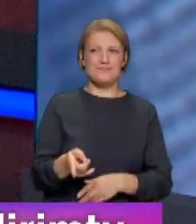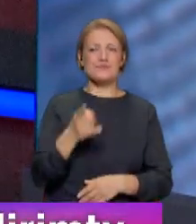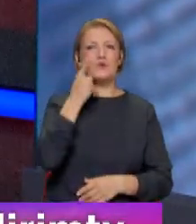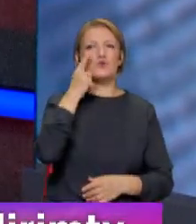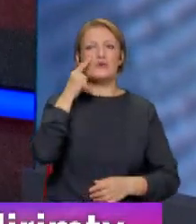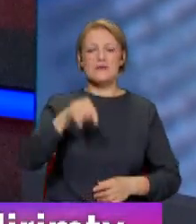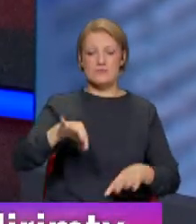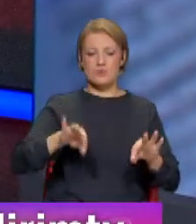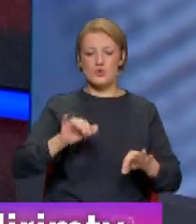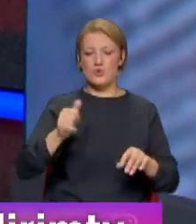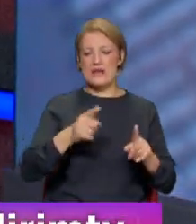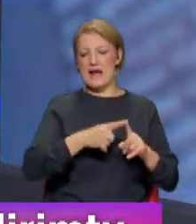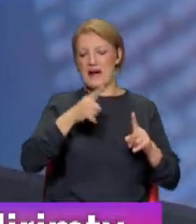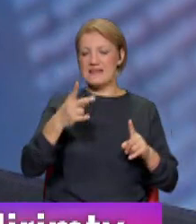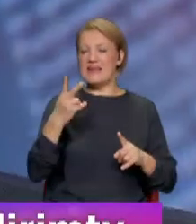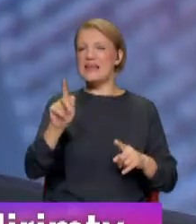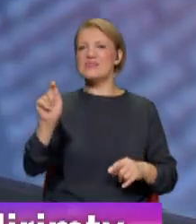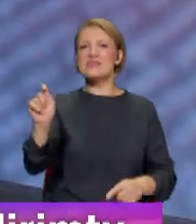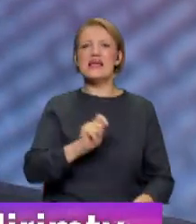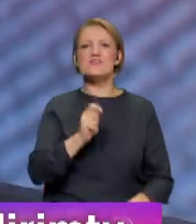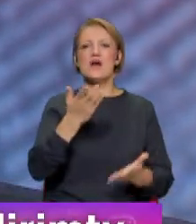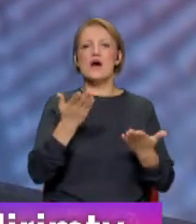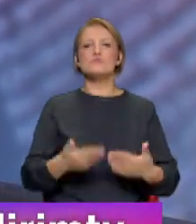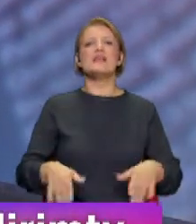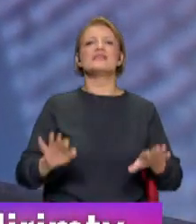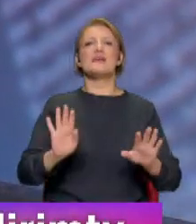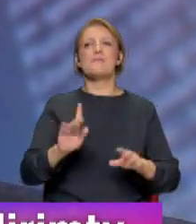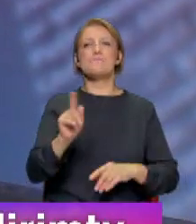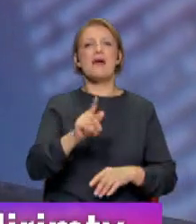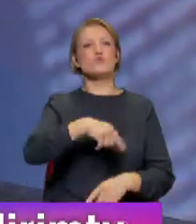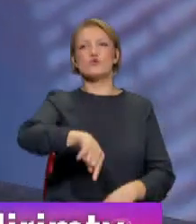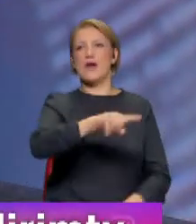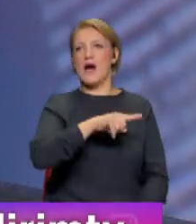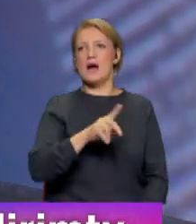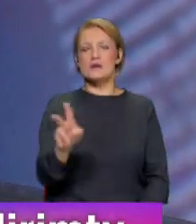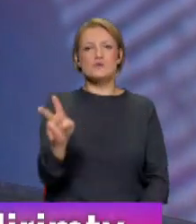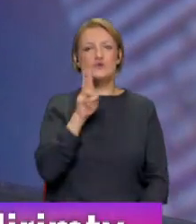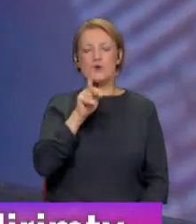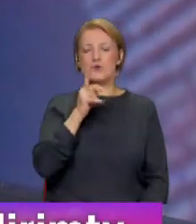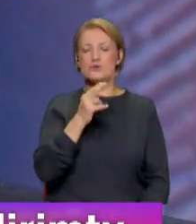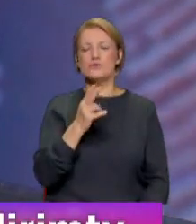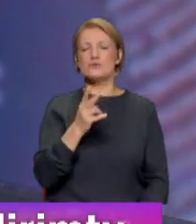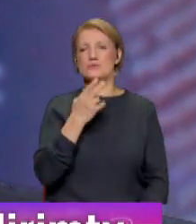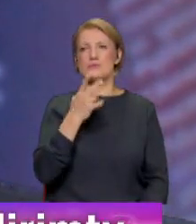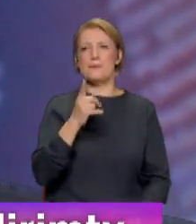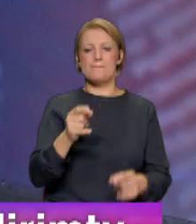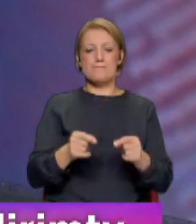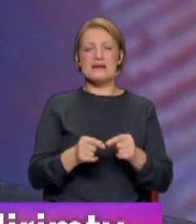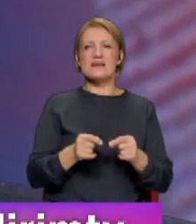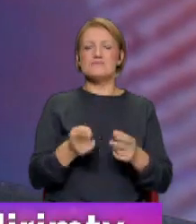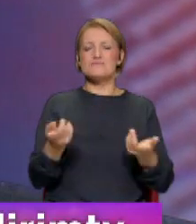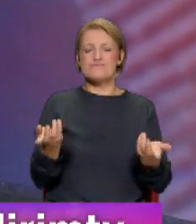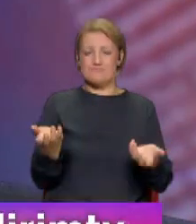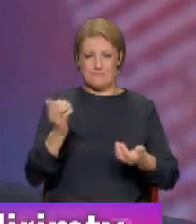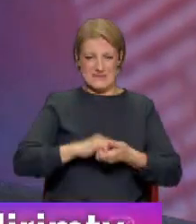hükümetin bugüne kadar verdiği iki Teklifi de kabul edilemez bulan memurlar son sözlerini söyledi artık birleşik kamu